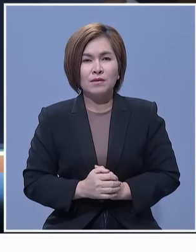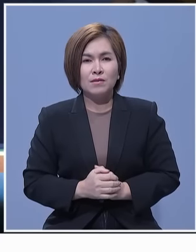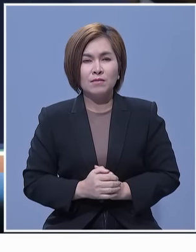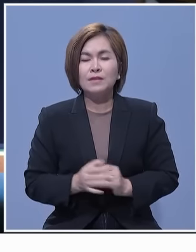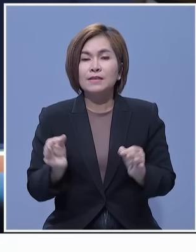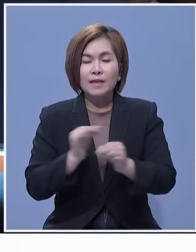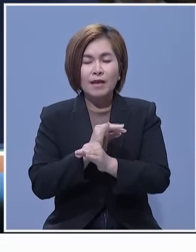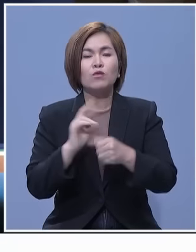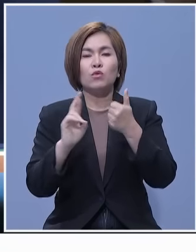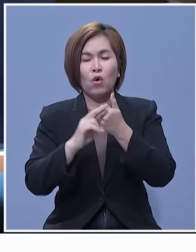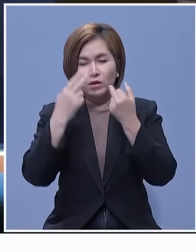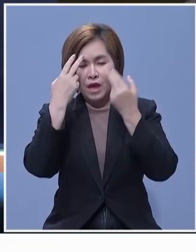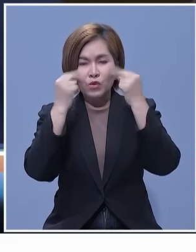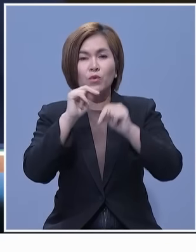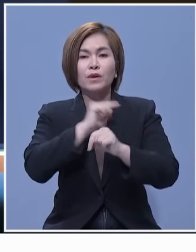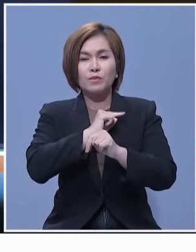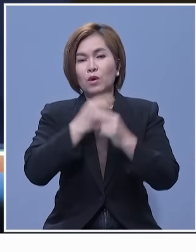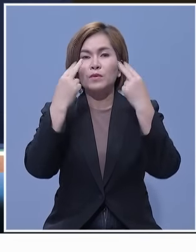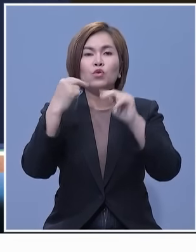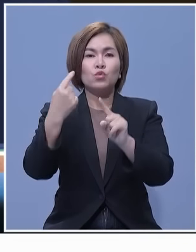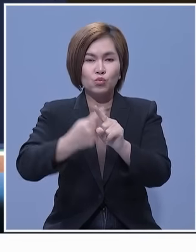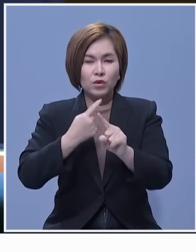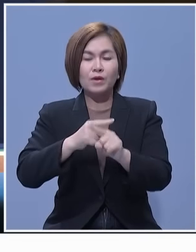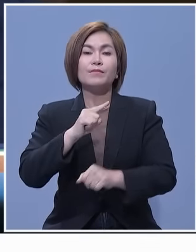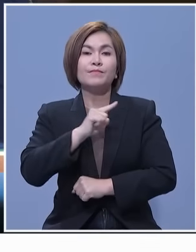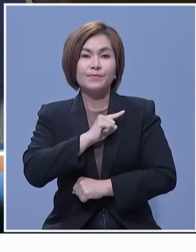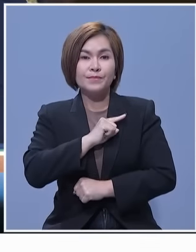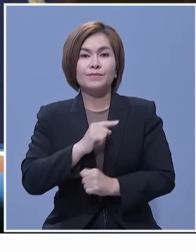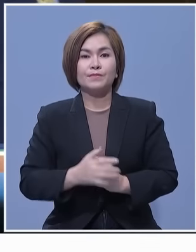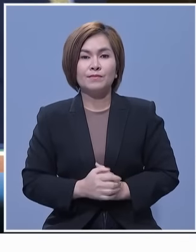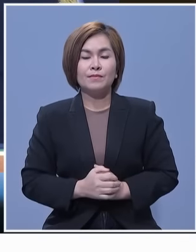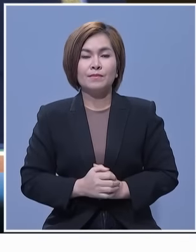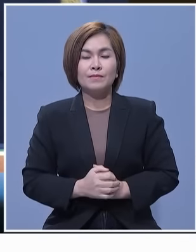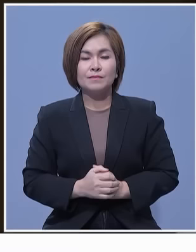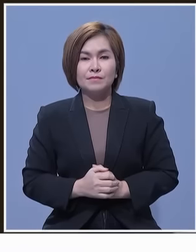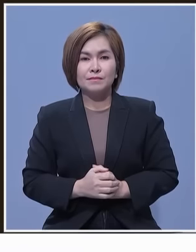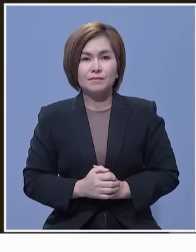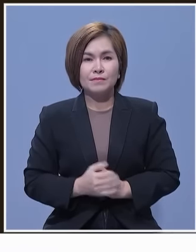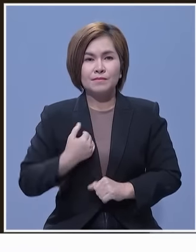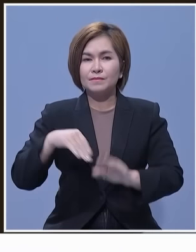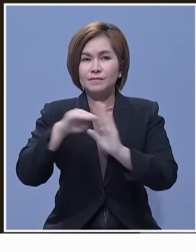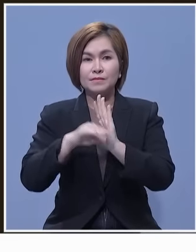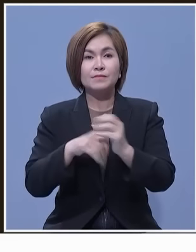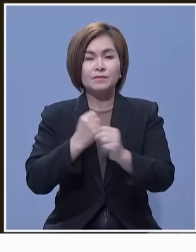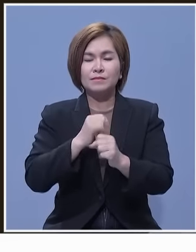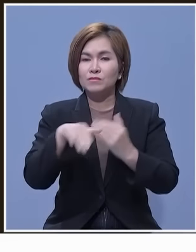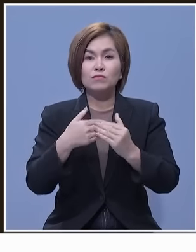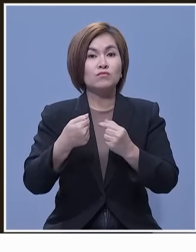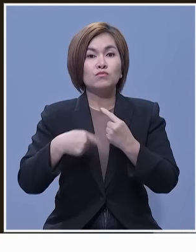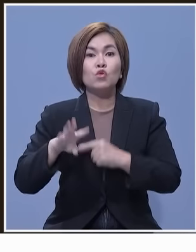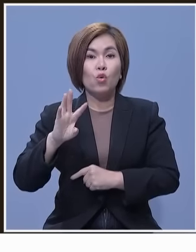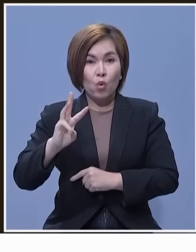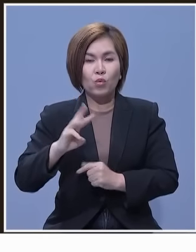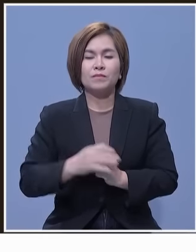เชยชารองนายกรัฐมนตรีในครมรักษาการรักษาการนายกครับคือมี 6ขั้นตอนหลังจากนี้คือ 1เมื่อนายกเศรษฐา